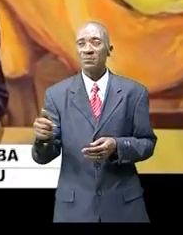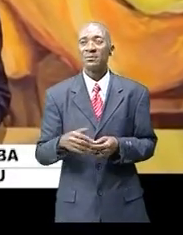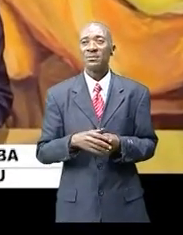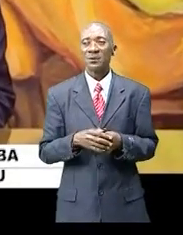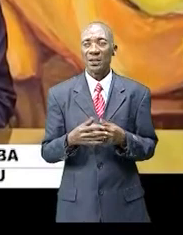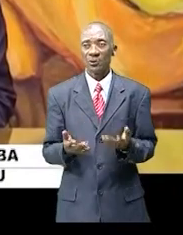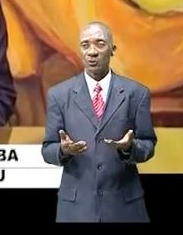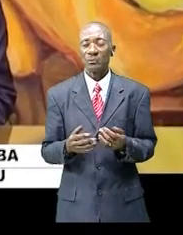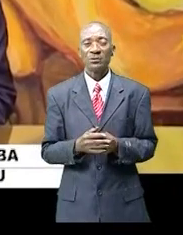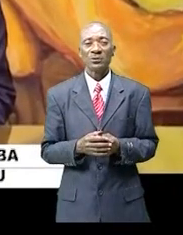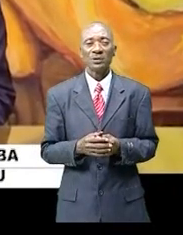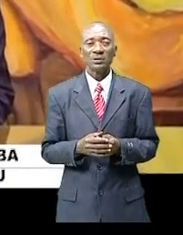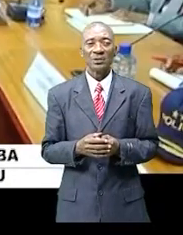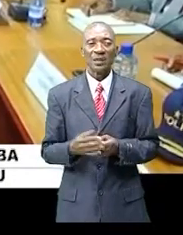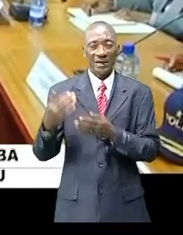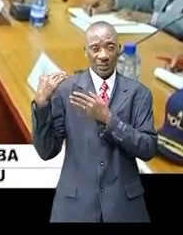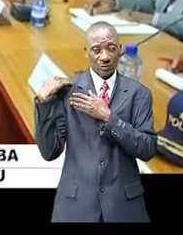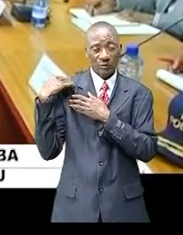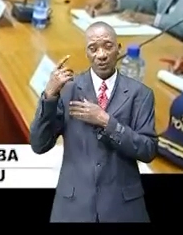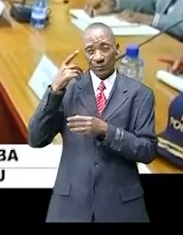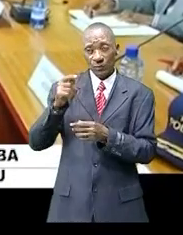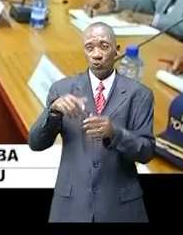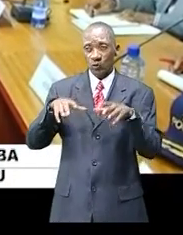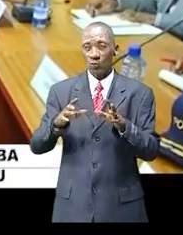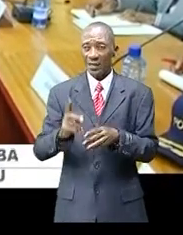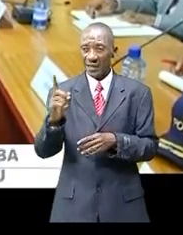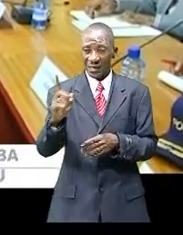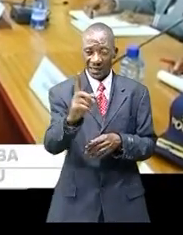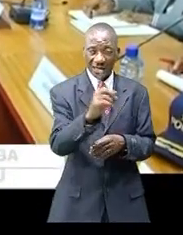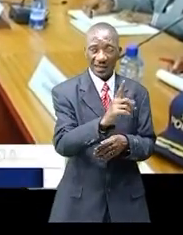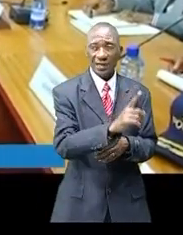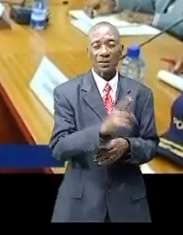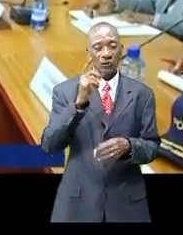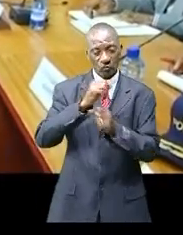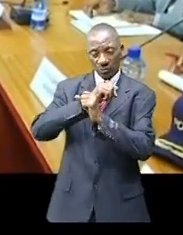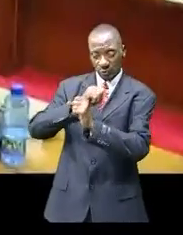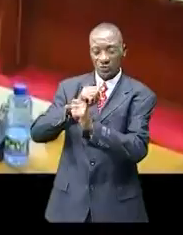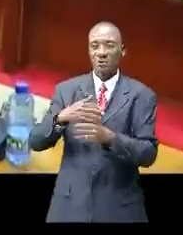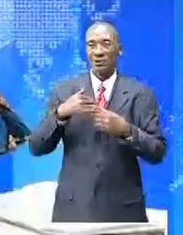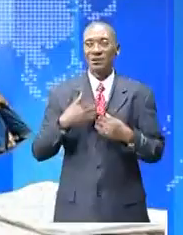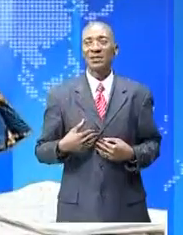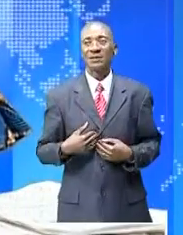de mise. La responsabilité de chaque Congolais est engagée pour préserver des vies.